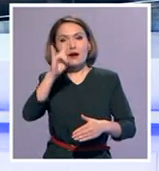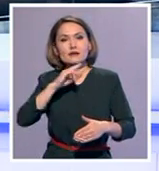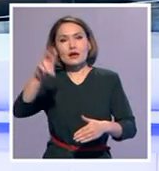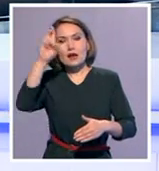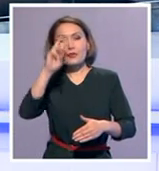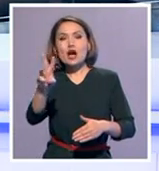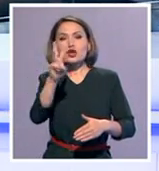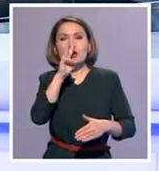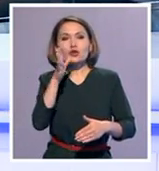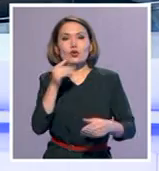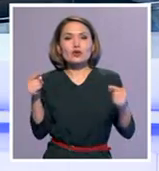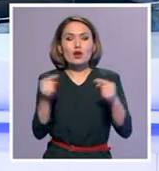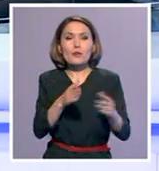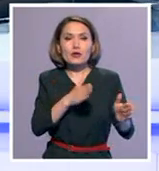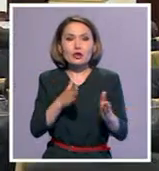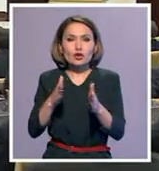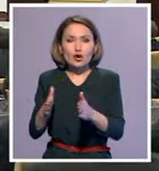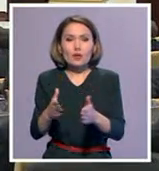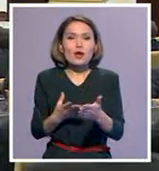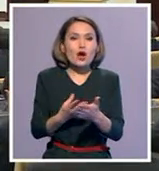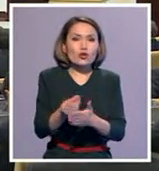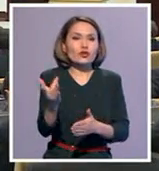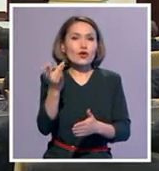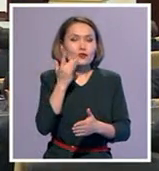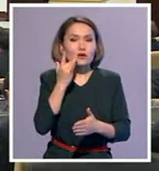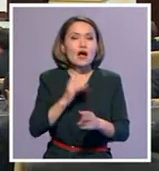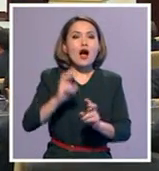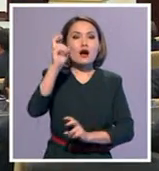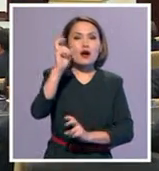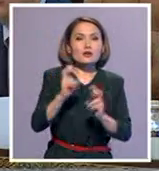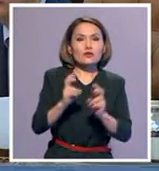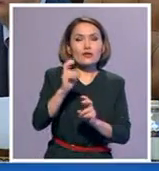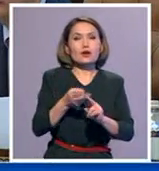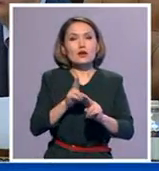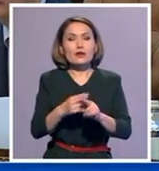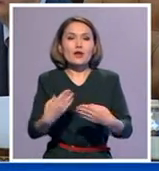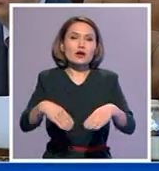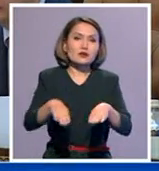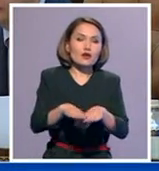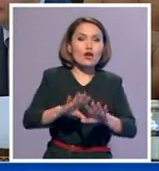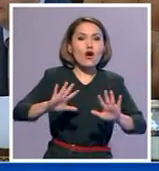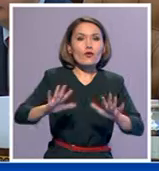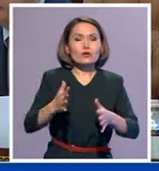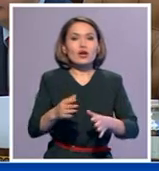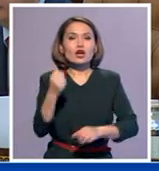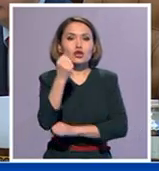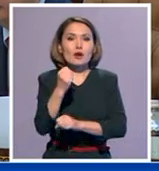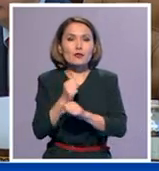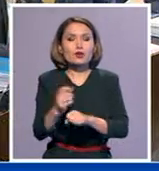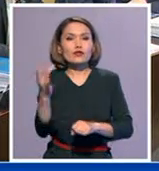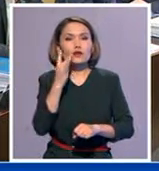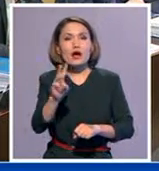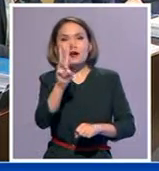жалақыны уақытылы және жүйелі төлеуге, оны шектен тыс ұстап қалулардан, кәсіпорын банкрот болған немесе таратылған жағдайдың өзінде жұмысшыға